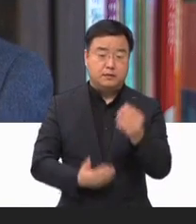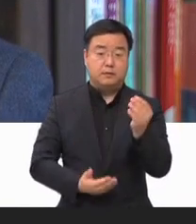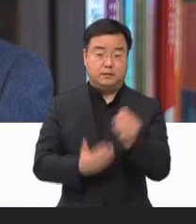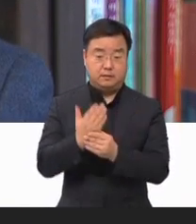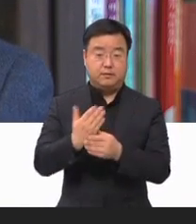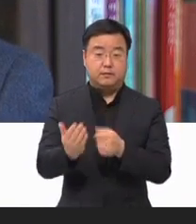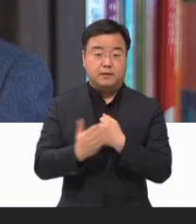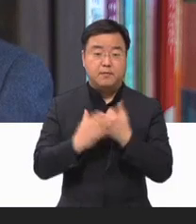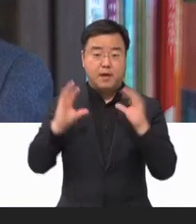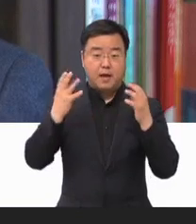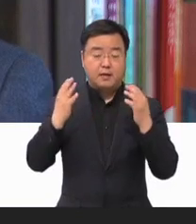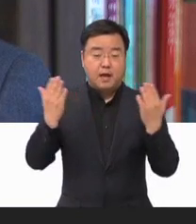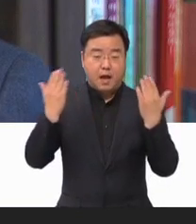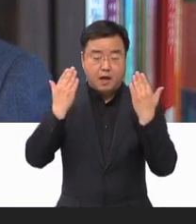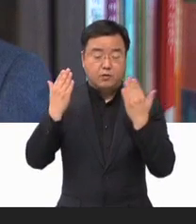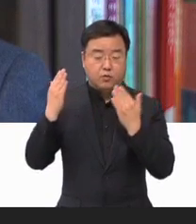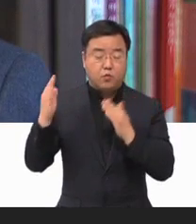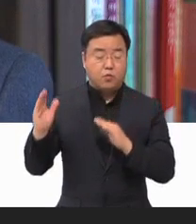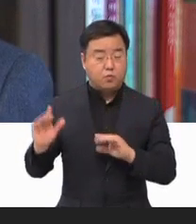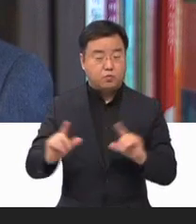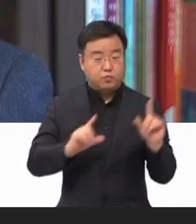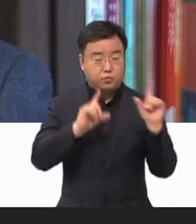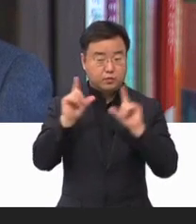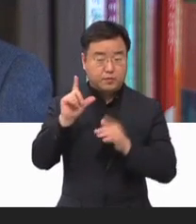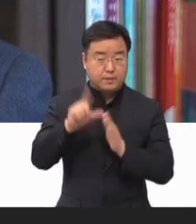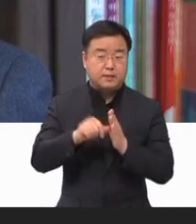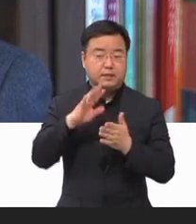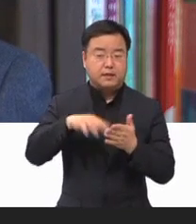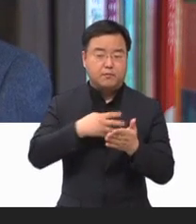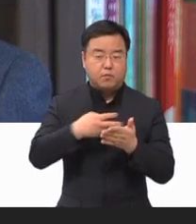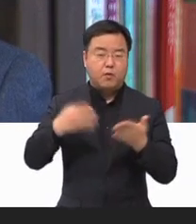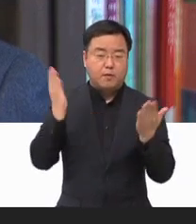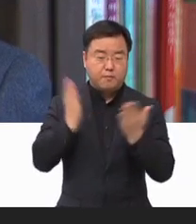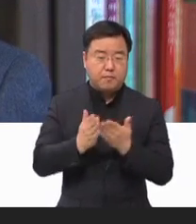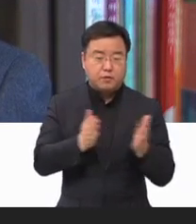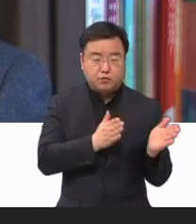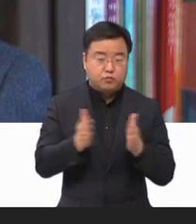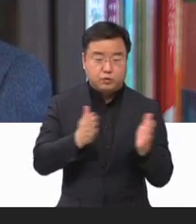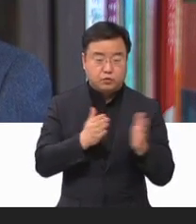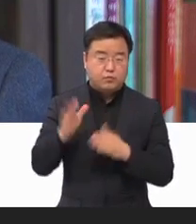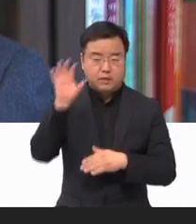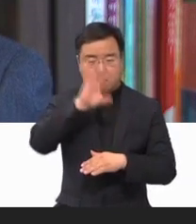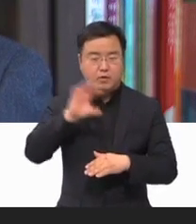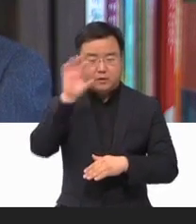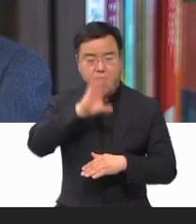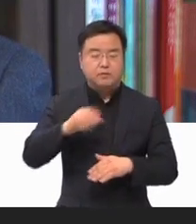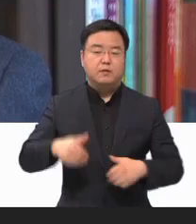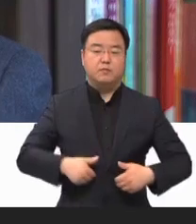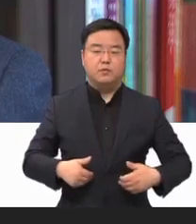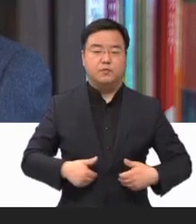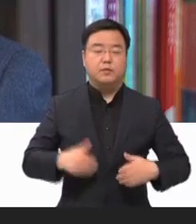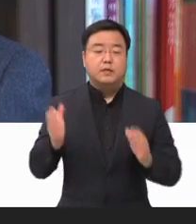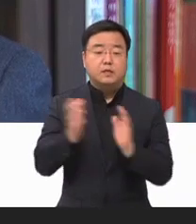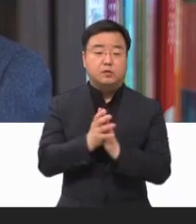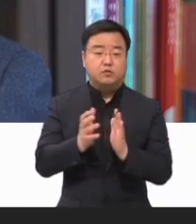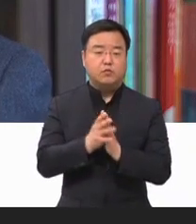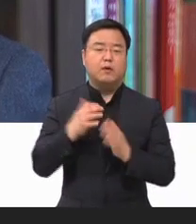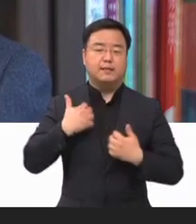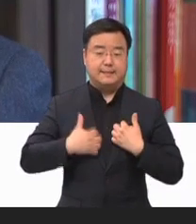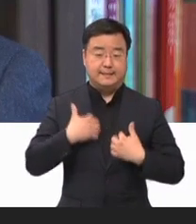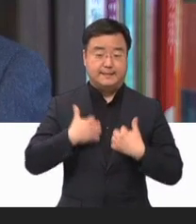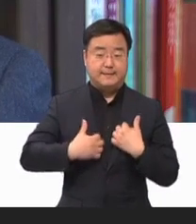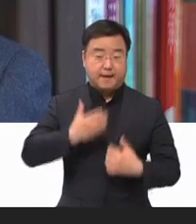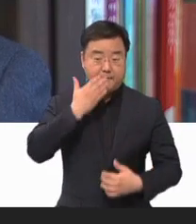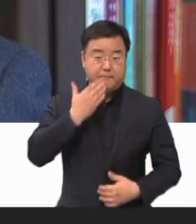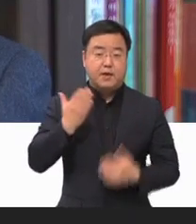학교 시간표에 맞춰 가지고 준비할 수 있도록 미리 연습을 시켜 주시면 좋습니다 친구들과 즐겁게 지낼 수 있는